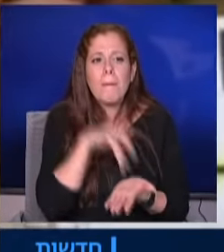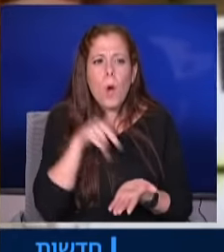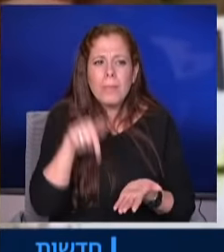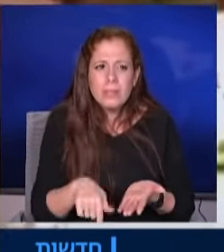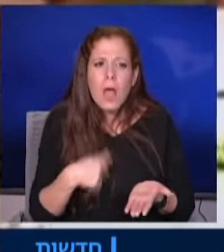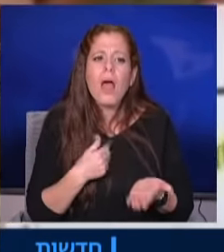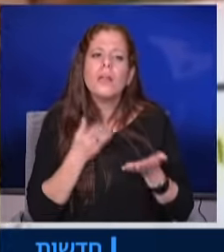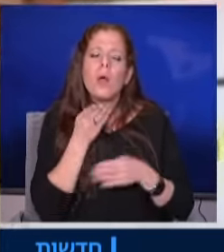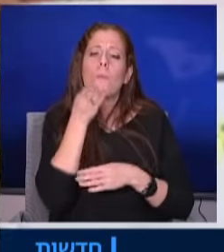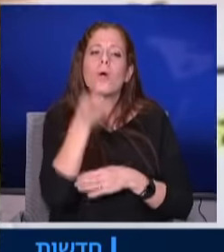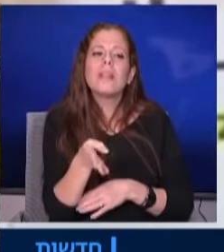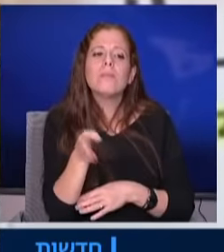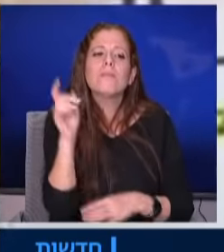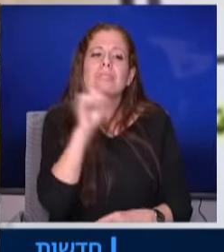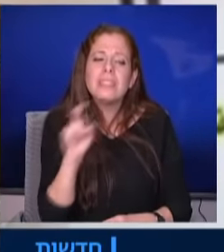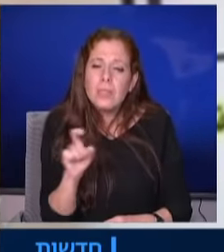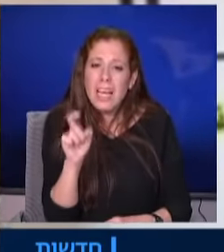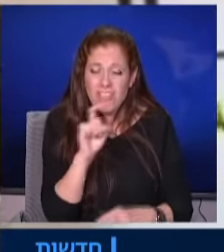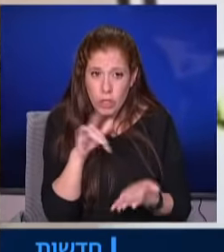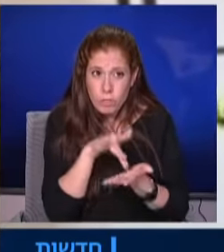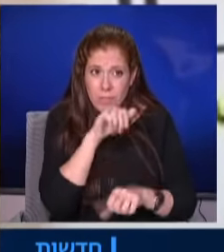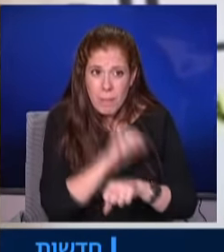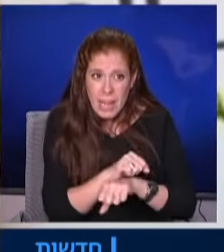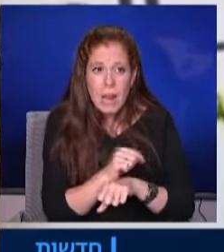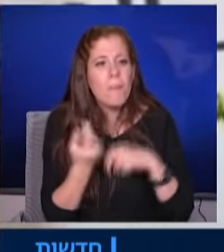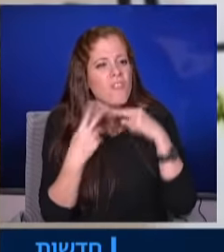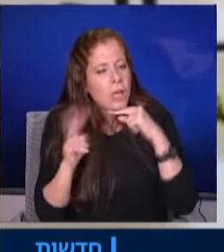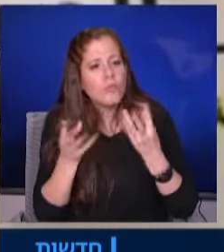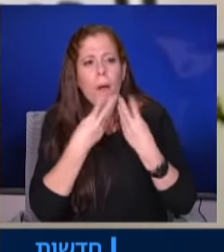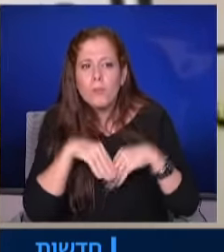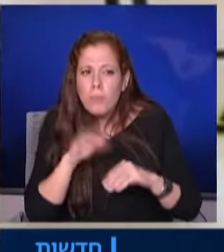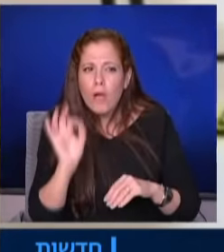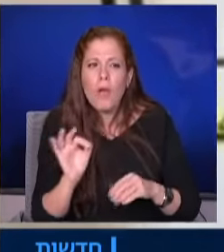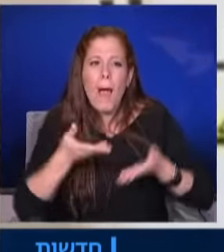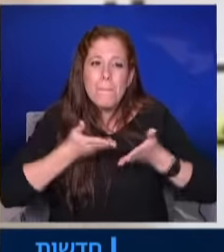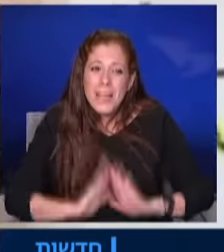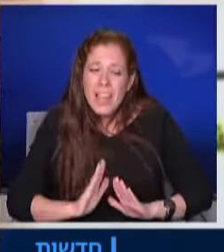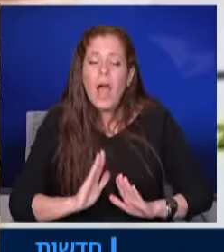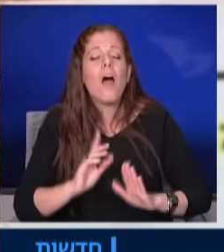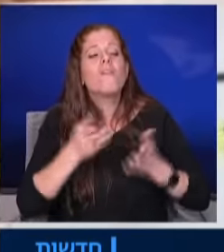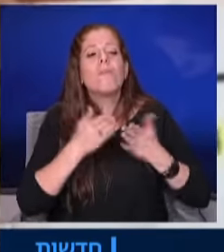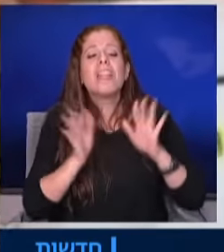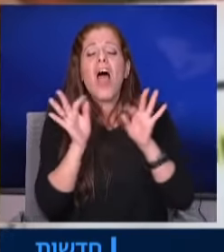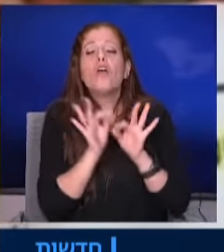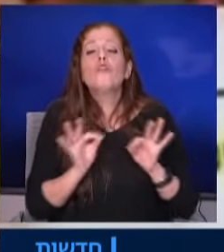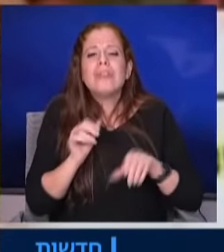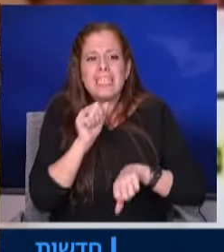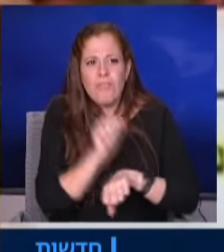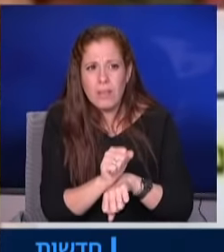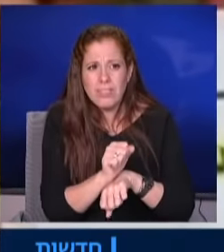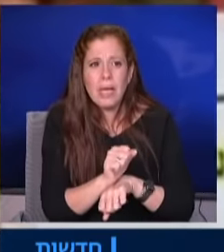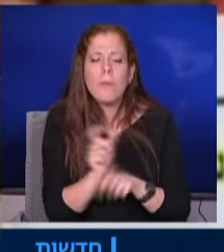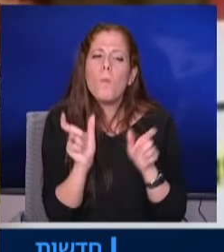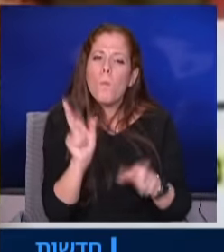نصدره للاخ زكريا الزبيدي داخل السجون ونقول له ان عائلتك وابنائك وابناء الشهداء وابناء الاسرى قل لهم